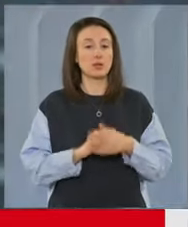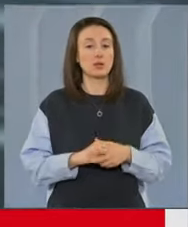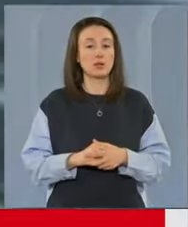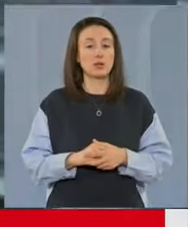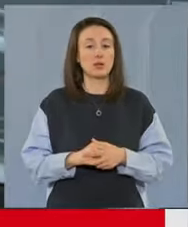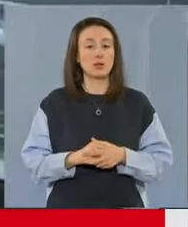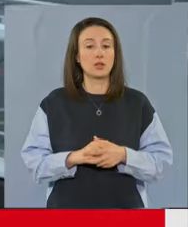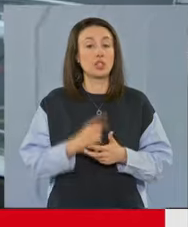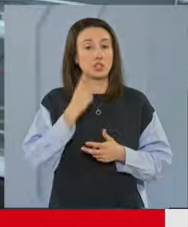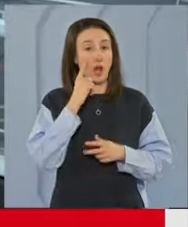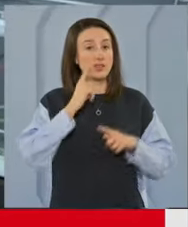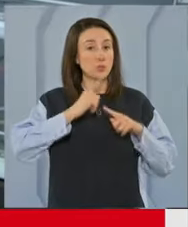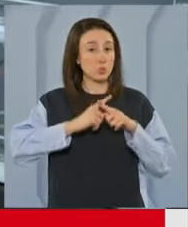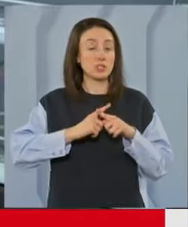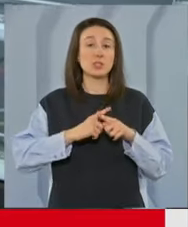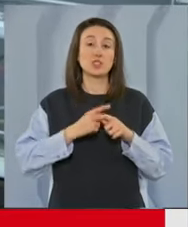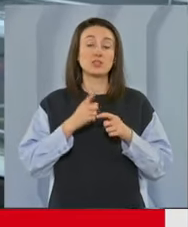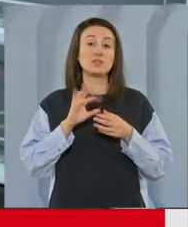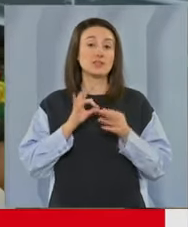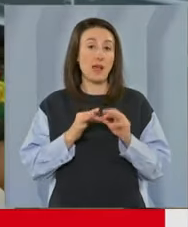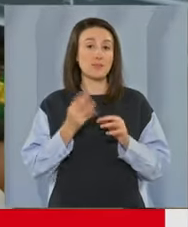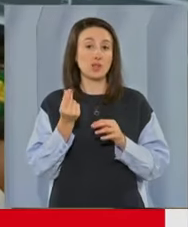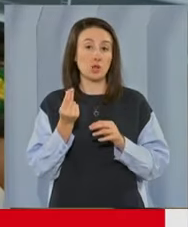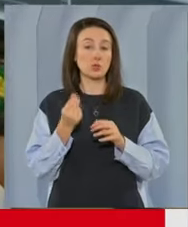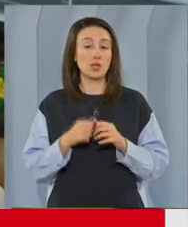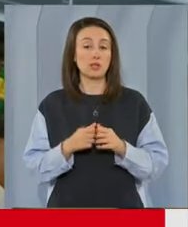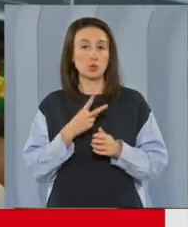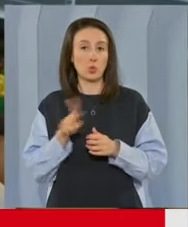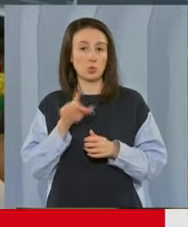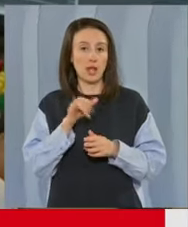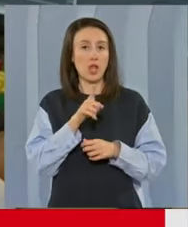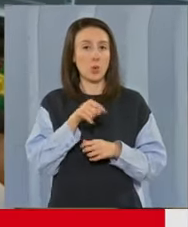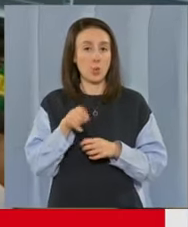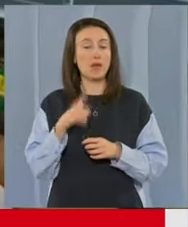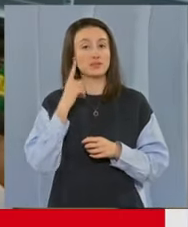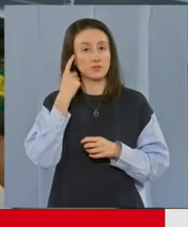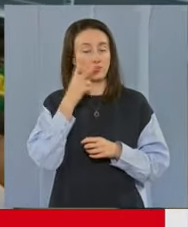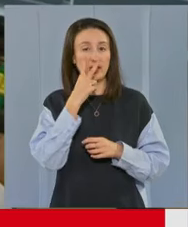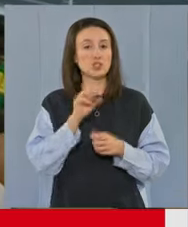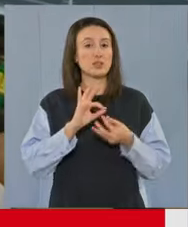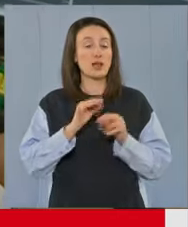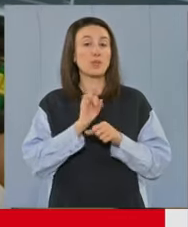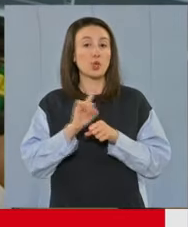dacă încercați să înmulțiți ceea ce înseamnă sumele rezultate din taxarea celor 200 de lei lunar, vedeți ce înseamnă acest lucru.